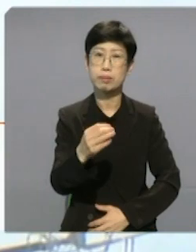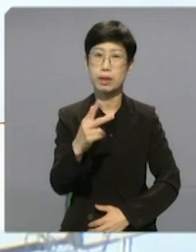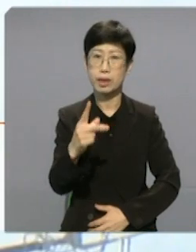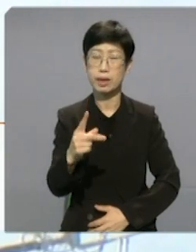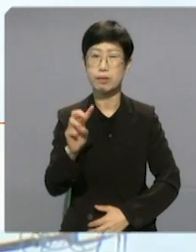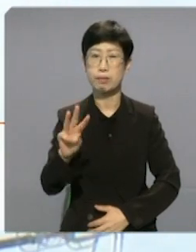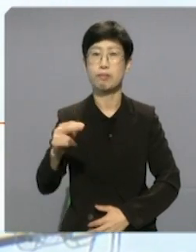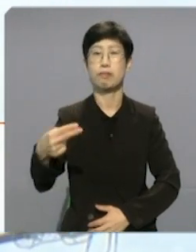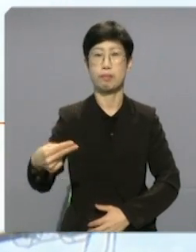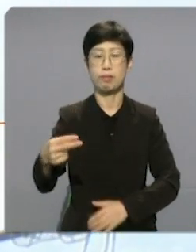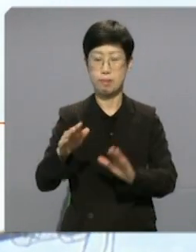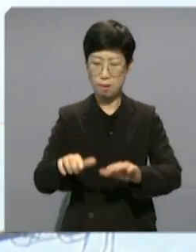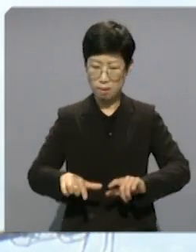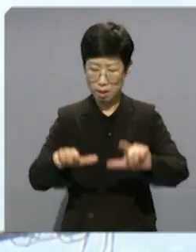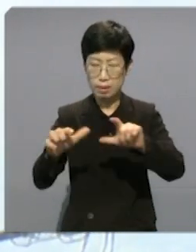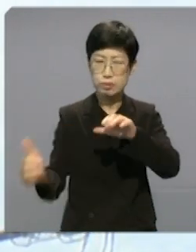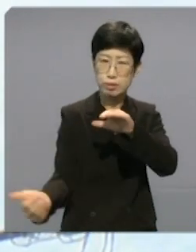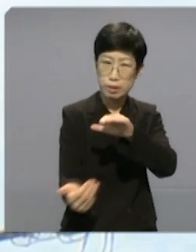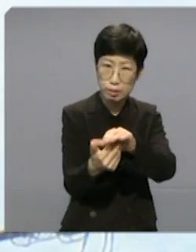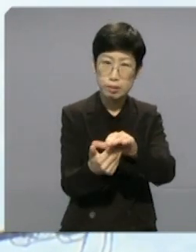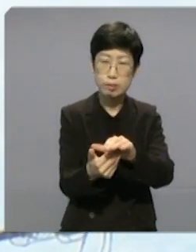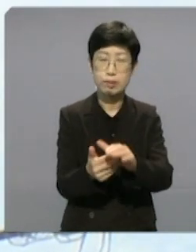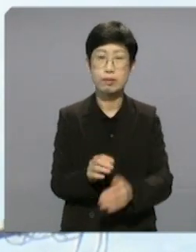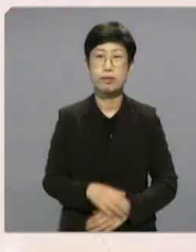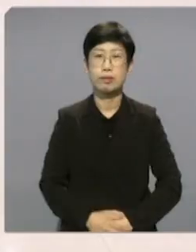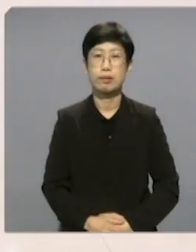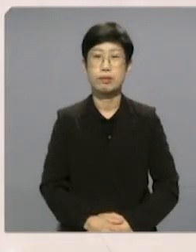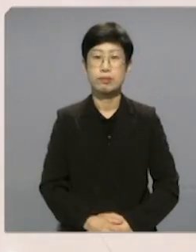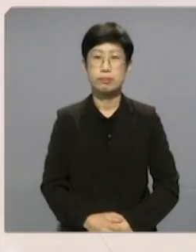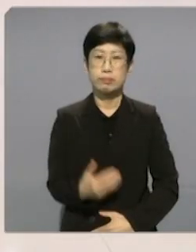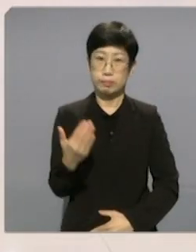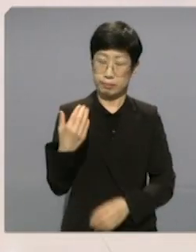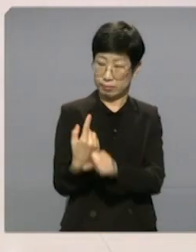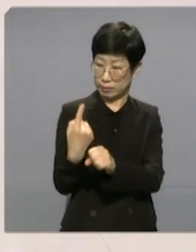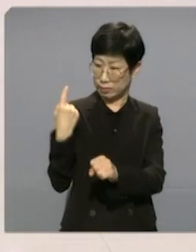킬로와트시로 올해 들어 최고치를 기록했는데요.